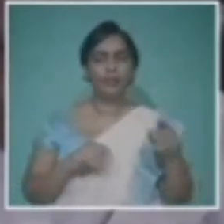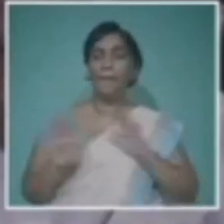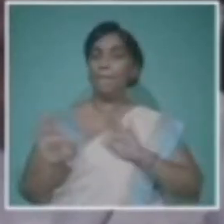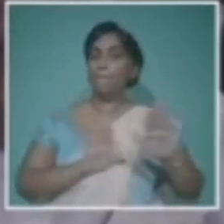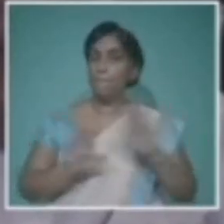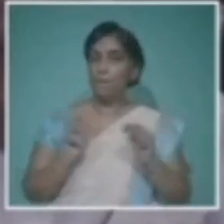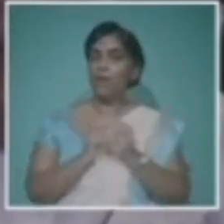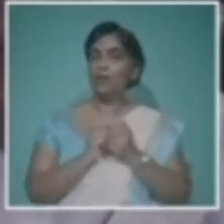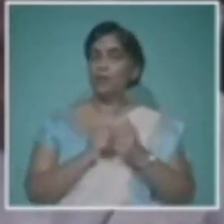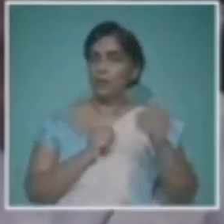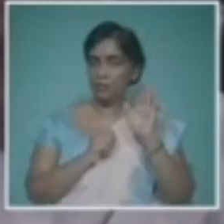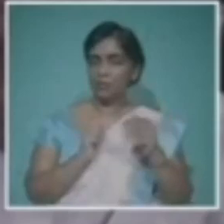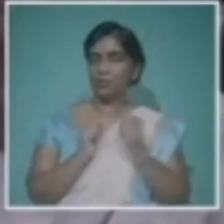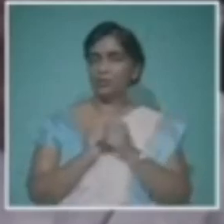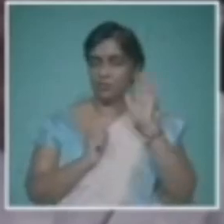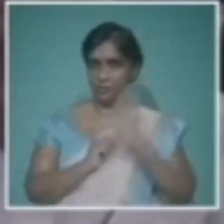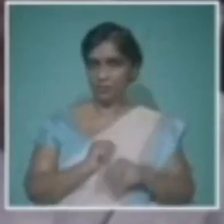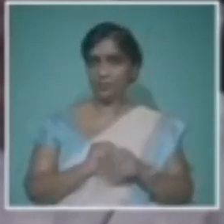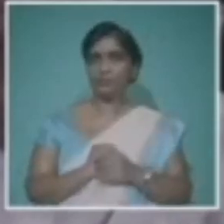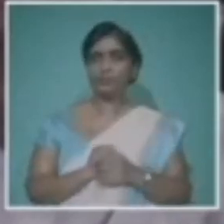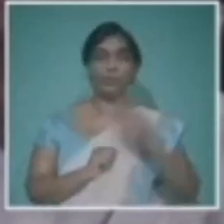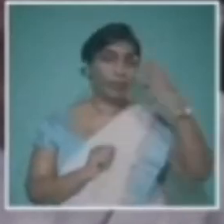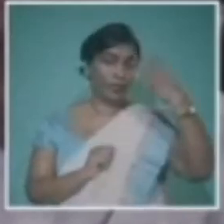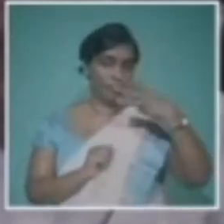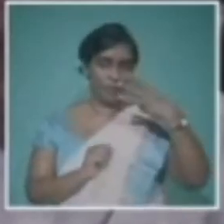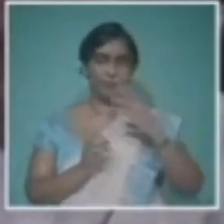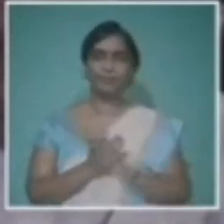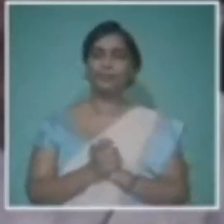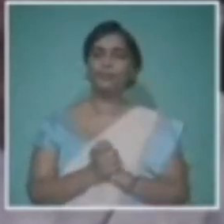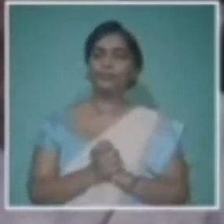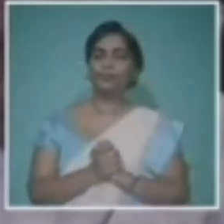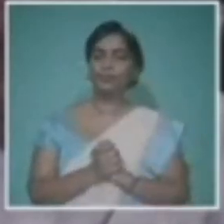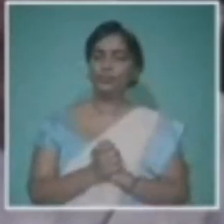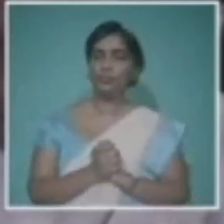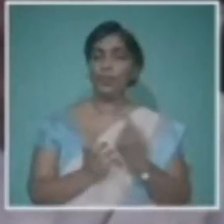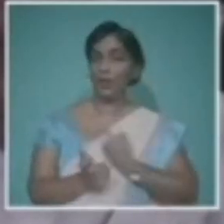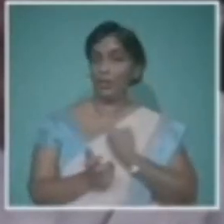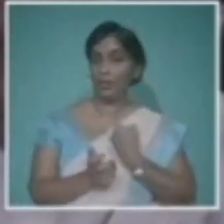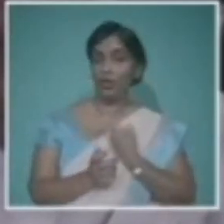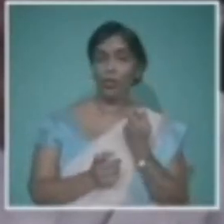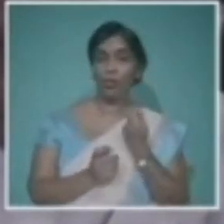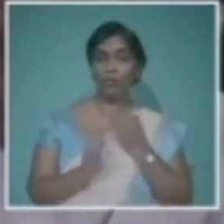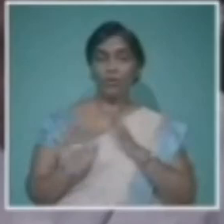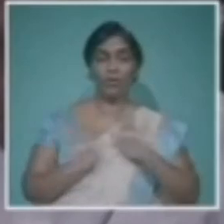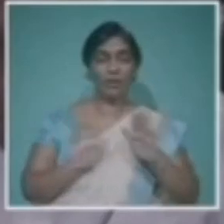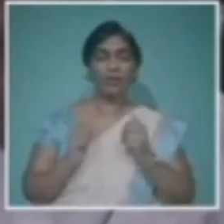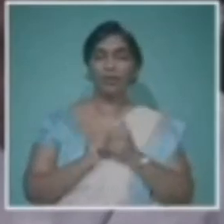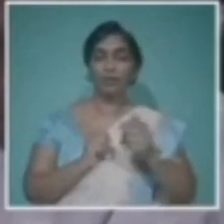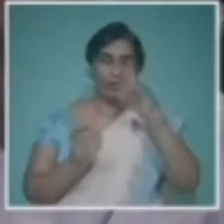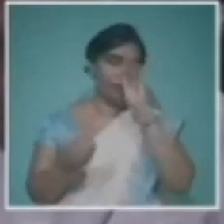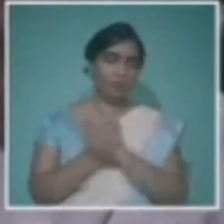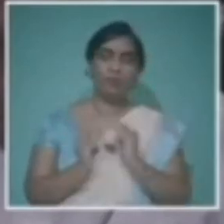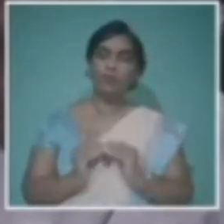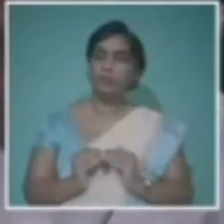පාලනය කිරීම පිළිබඳ කටයුතු කිරීම. 3. කාරණය තනිතනි මූල්‍ය ව්‍යාපාරවල සුරක්ෂිතතාවය